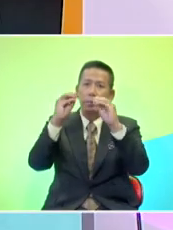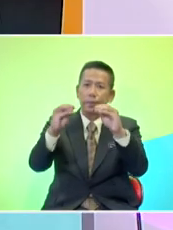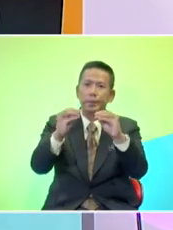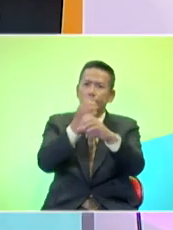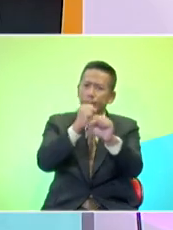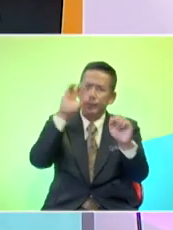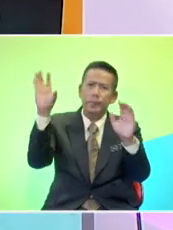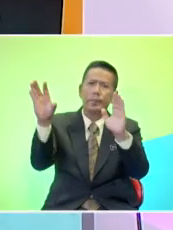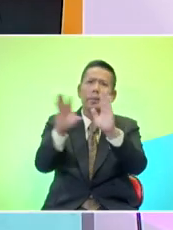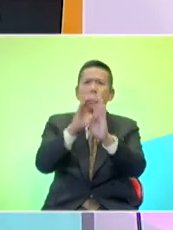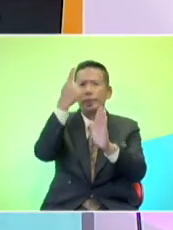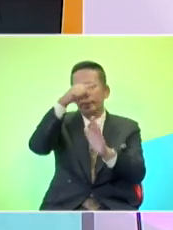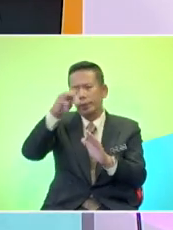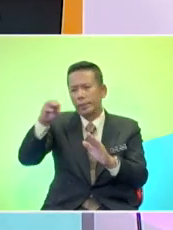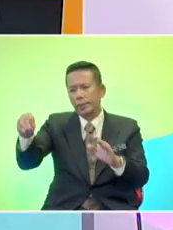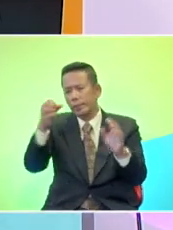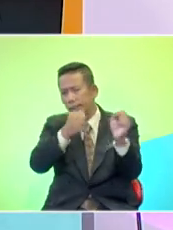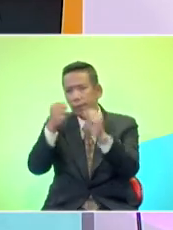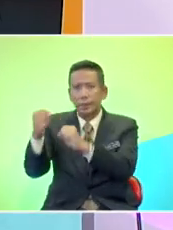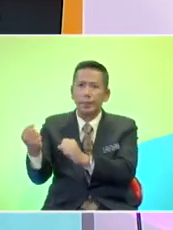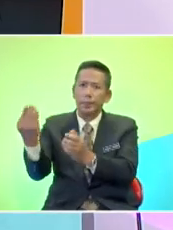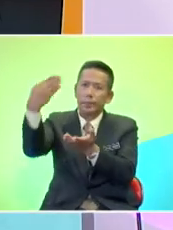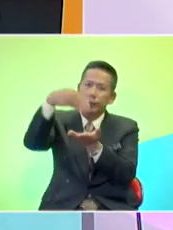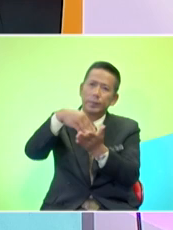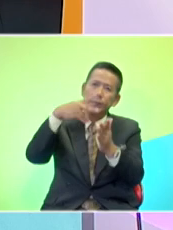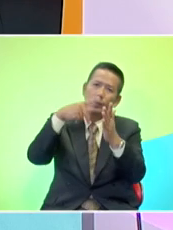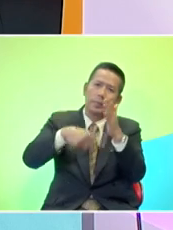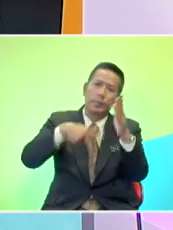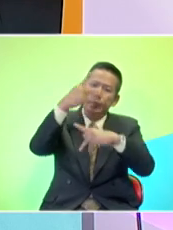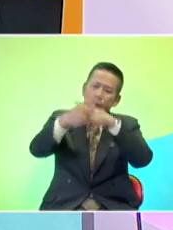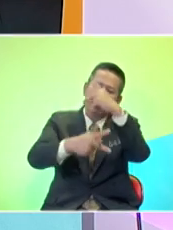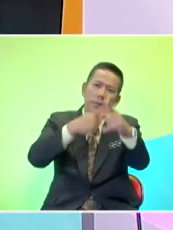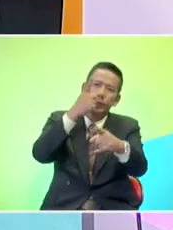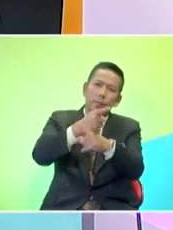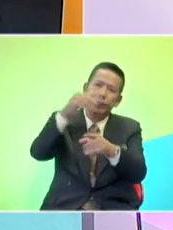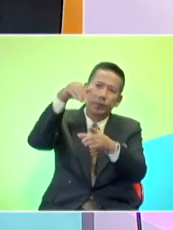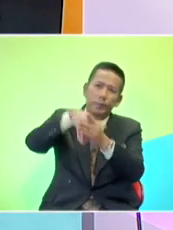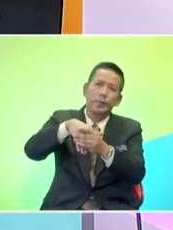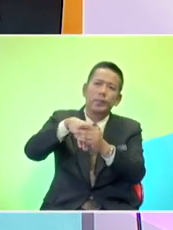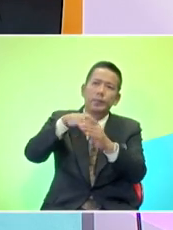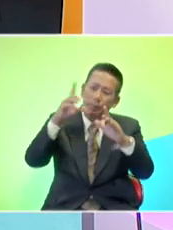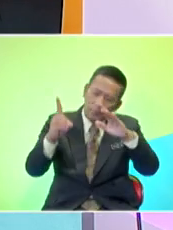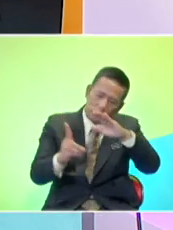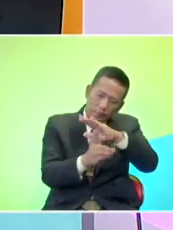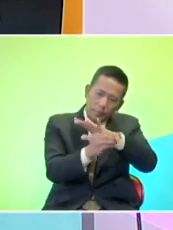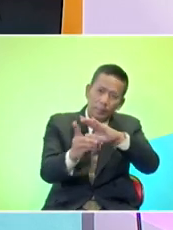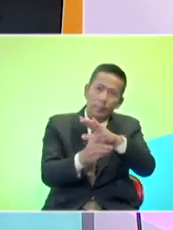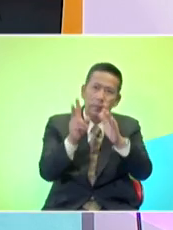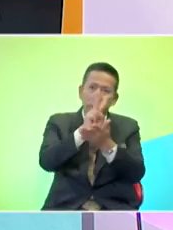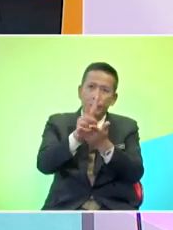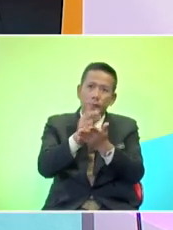kepingan gambar untuk murid susun smule Apakah proses dan teknik yang betul dalam berdasarkan video yang telah